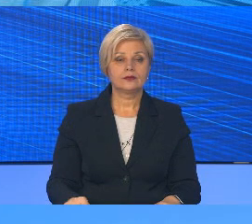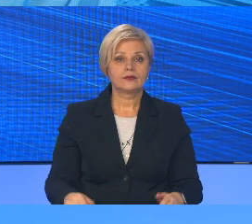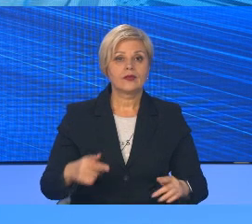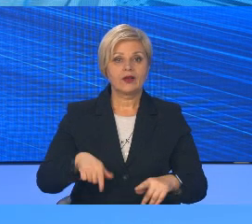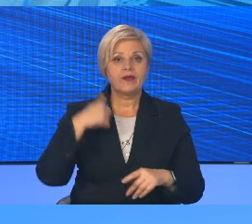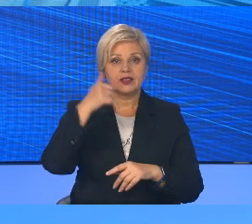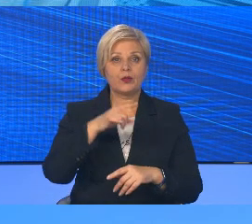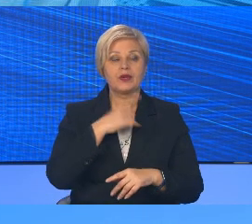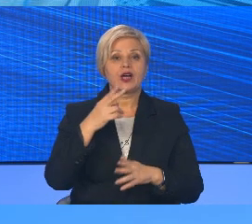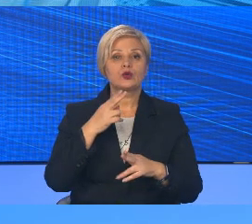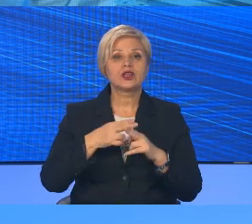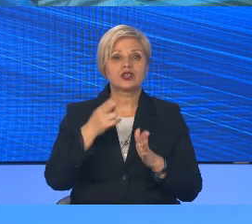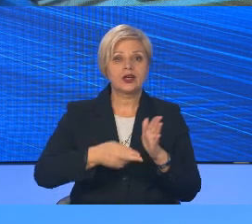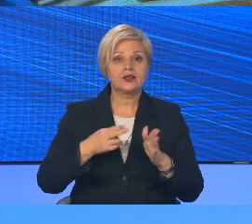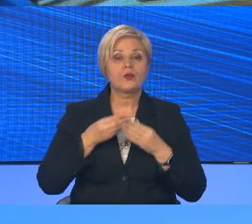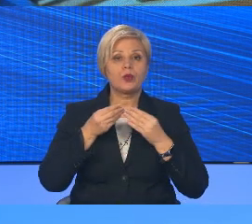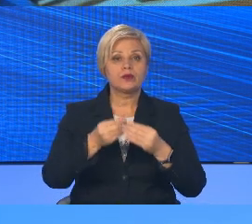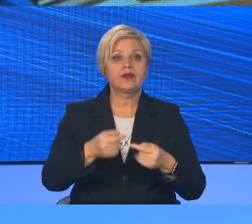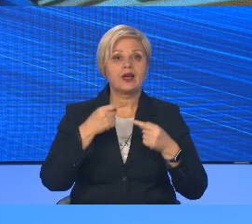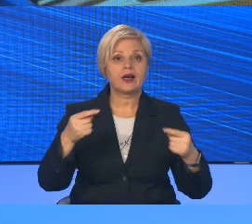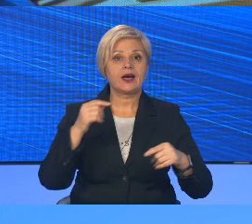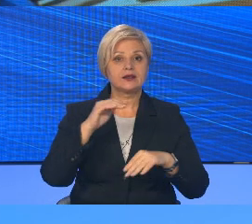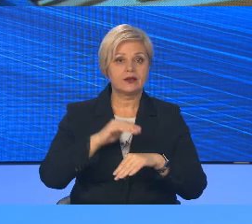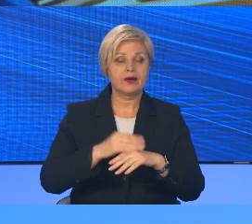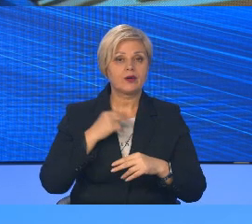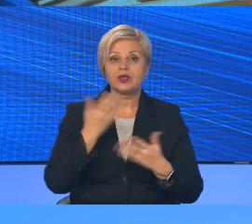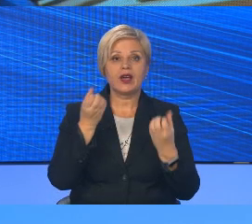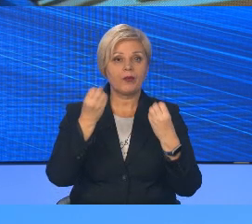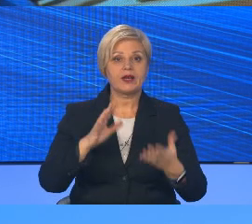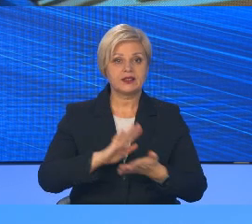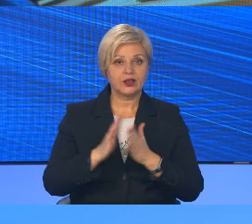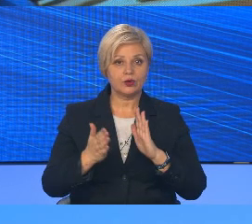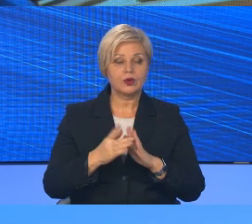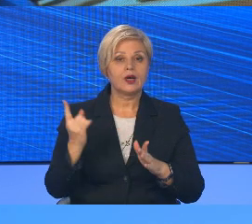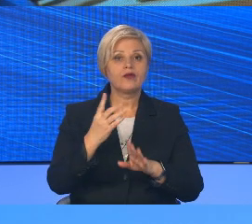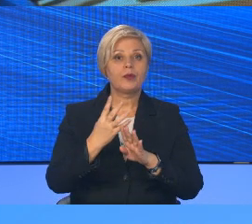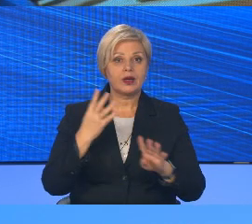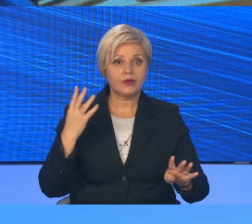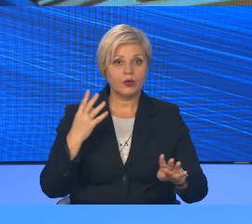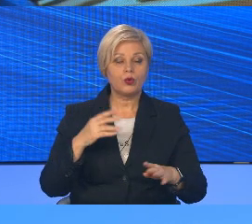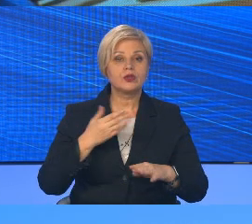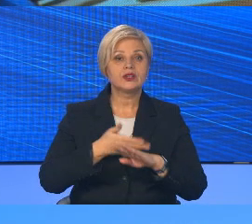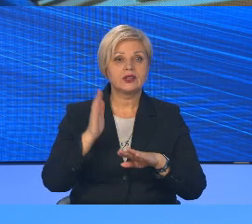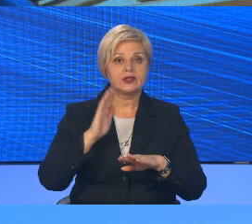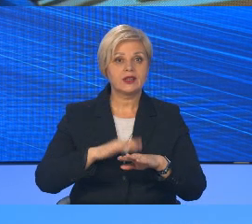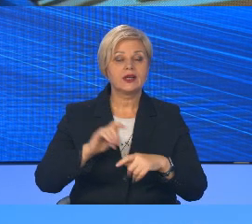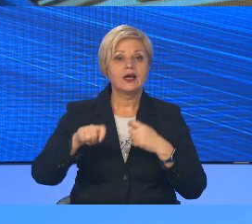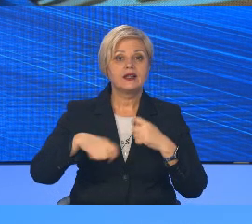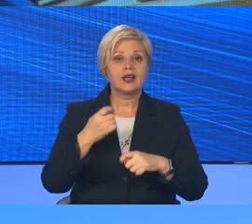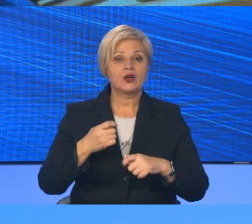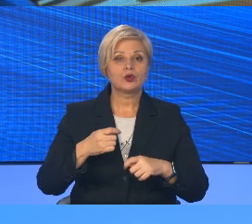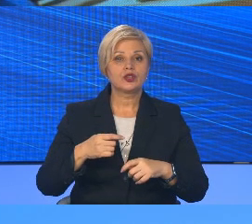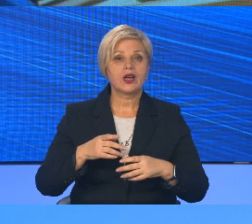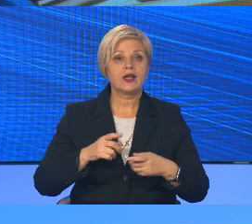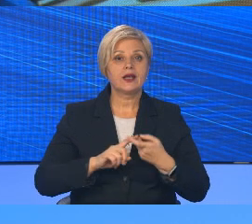Сёлета беларуская чыгунка пад уплывам шэрагу фактараў працуе ў няпростых умовах. У першую чаргу цяжкасці дадало парушэнне лагістычных